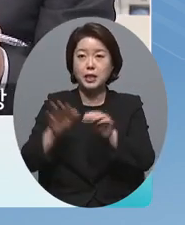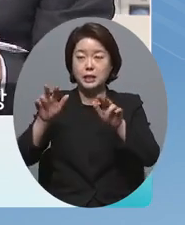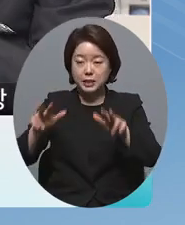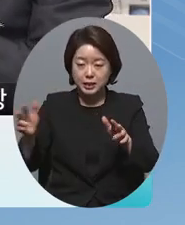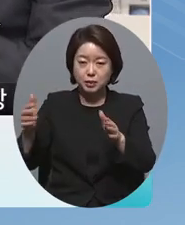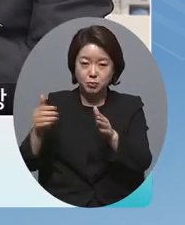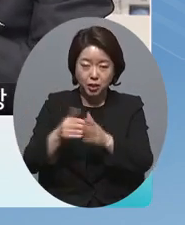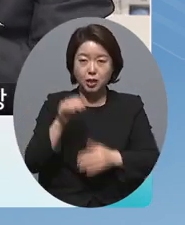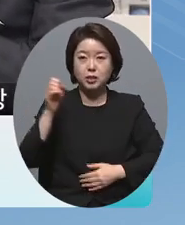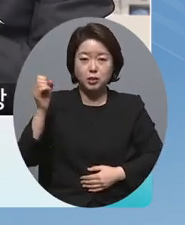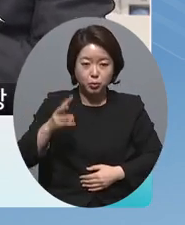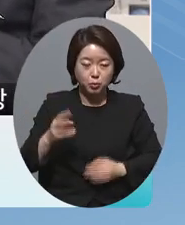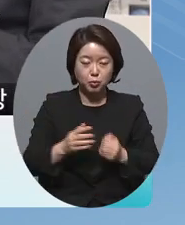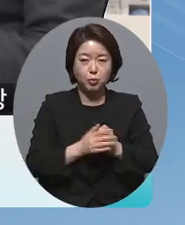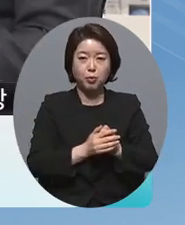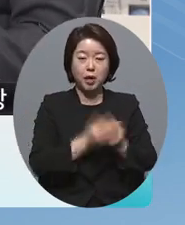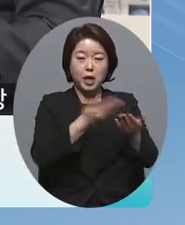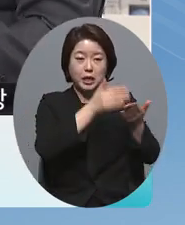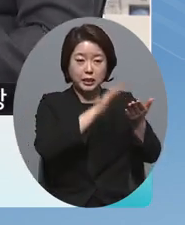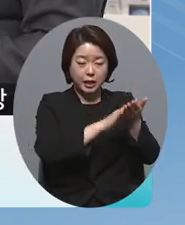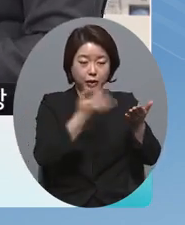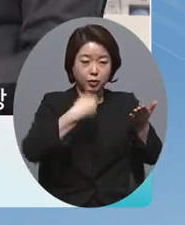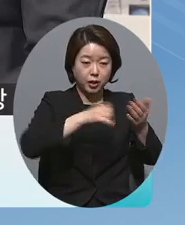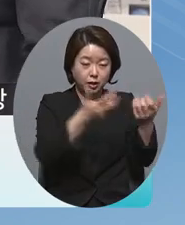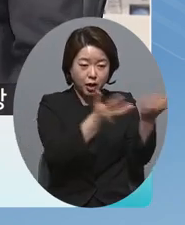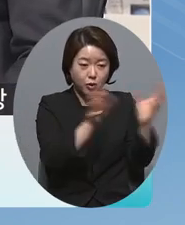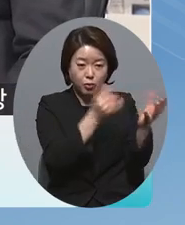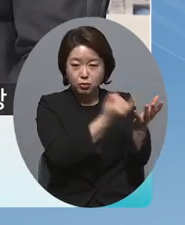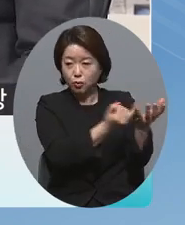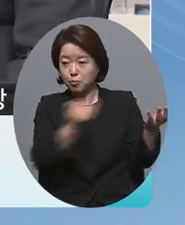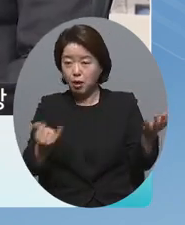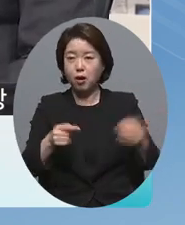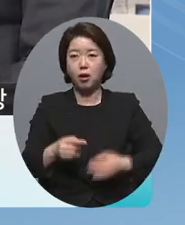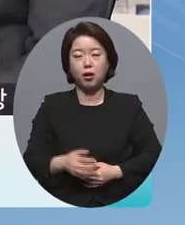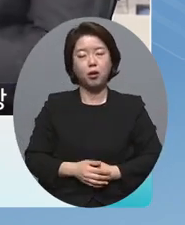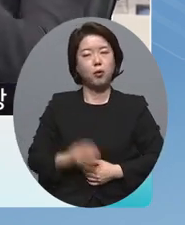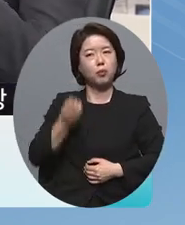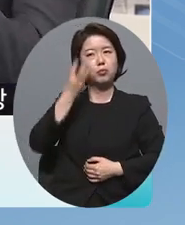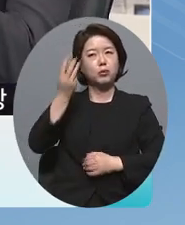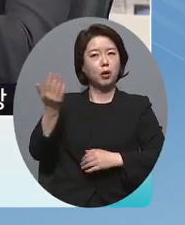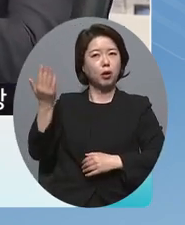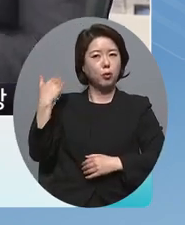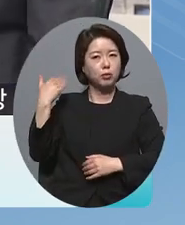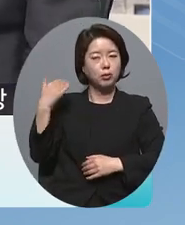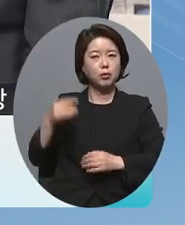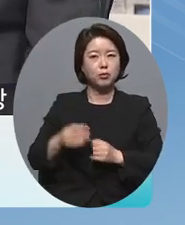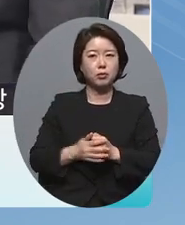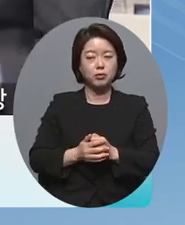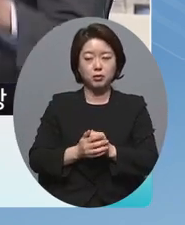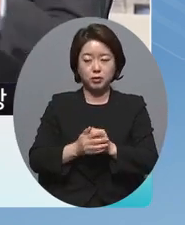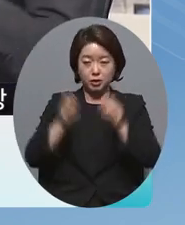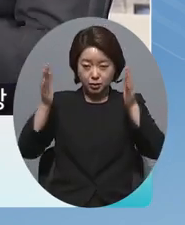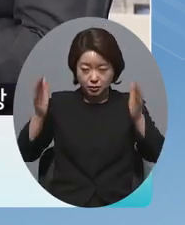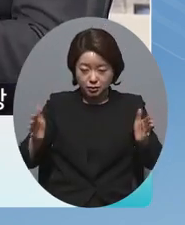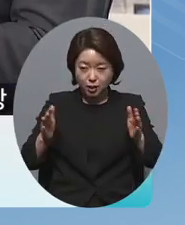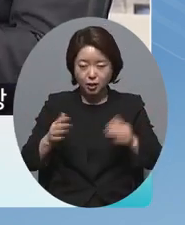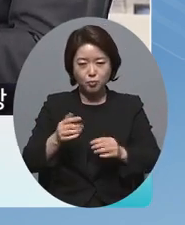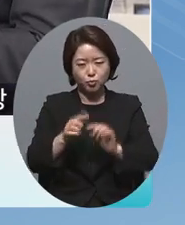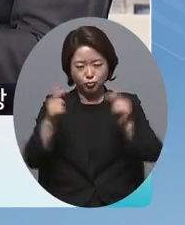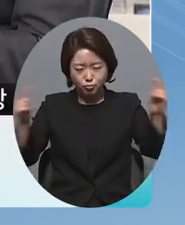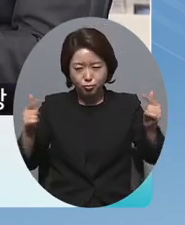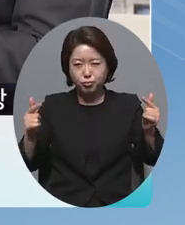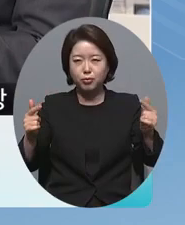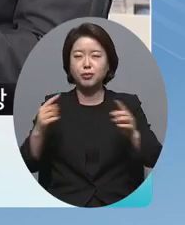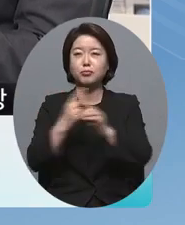개딸을 탈퇴했다고 얘기를 해요. 네. 그러면 7월 달이면 불과 석 달 전입니다. 그렇죠. 네. 그럼 그동안에 여러 가지 변화가 있었어요. 이제 제보를